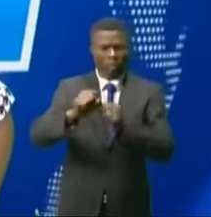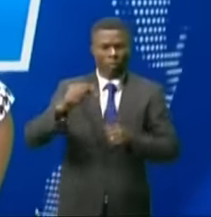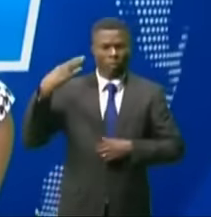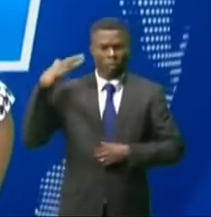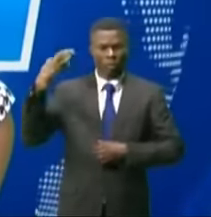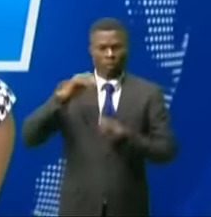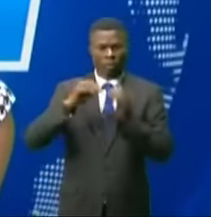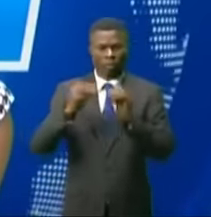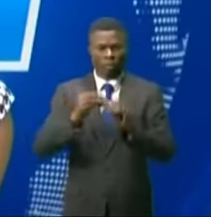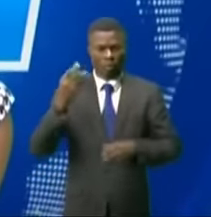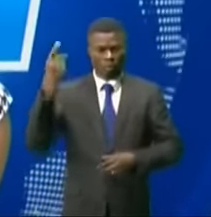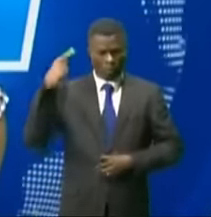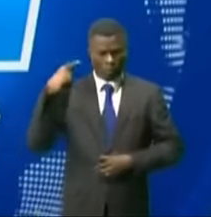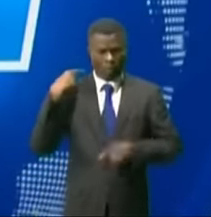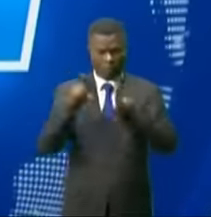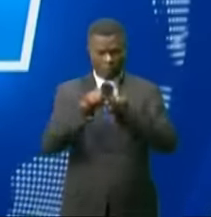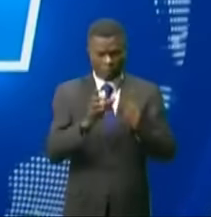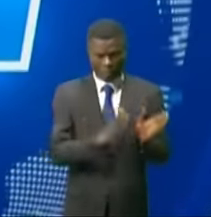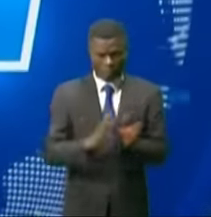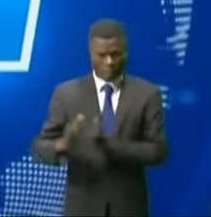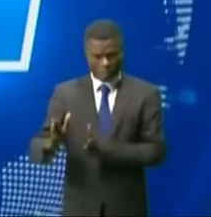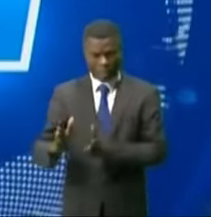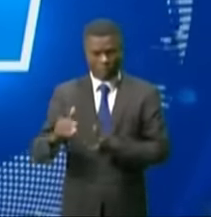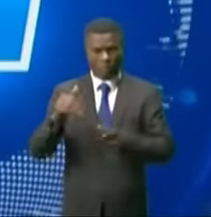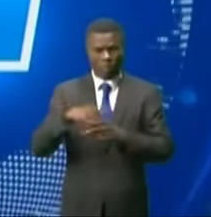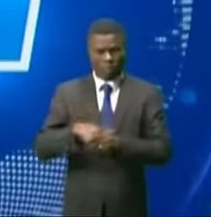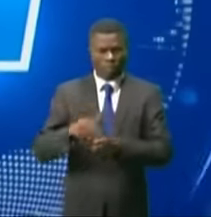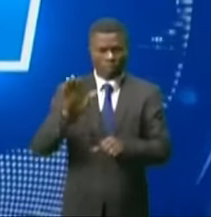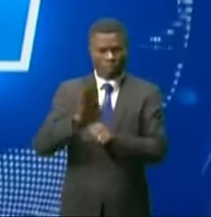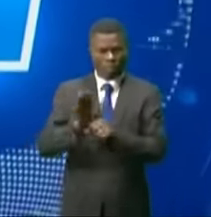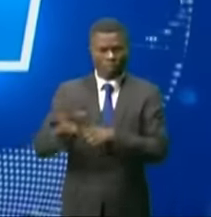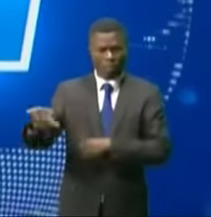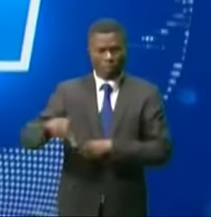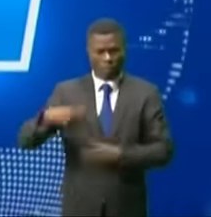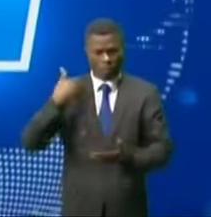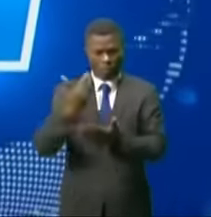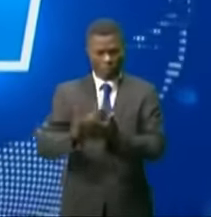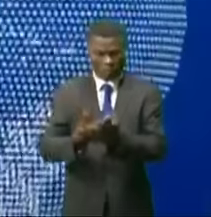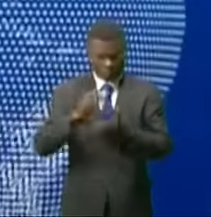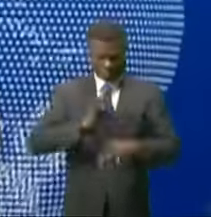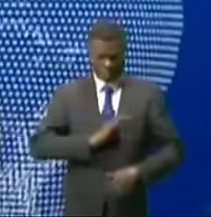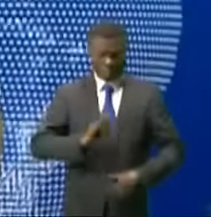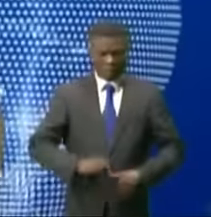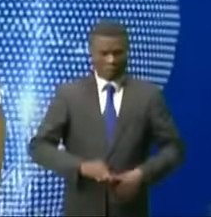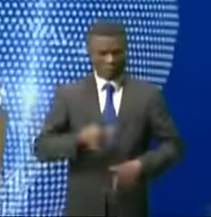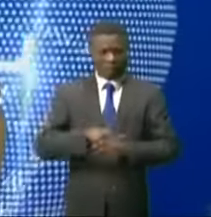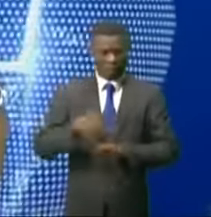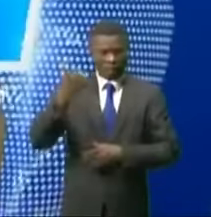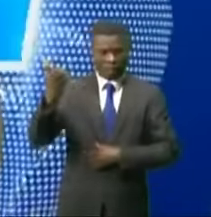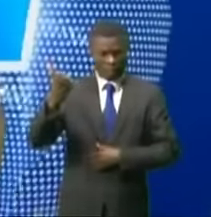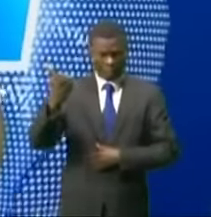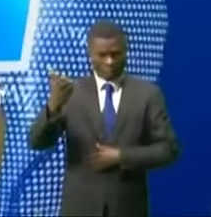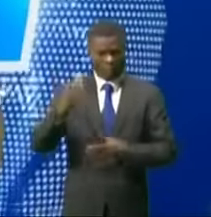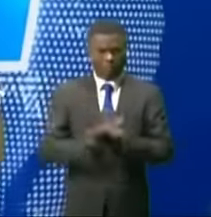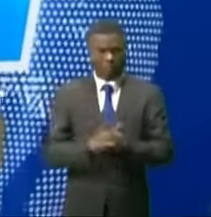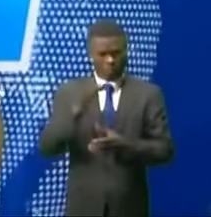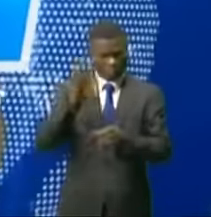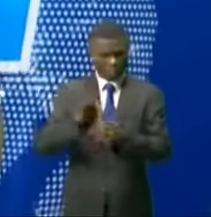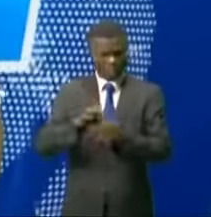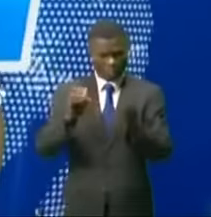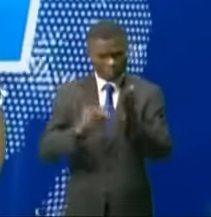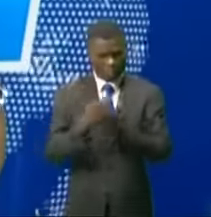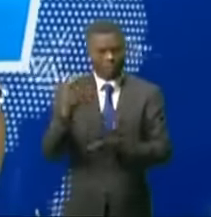candidats députés, également les préparatifs pour l'arrivée triomphale du candidat numéro 20 dans les différentes provinces pour sa